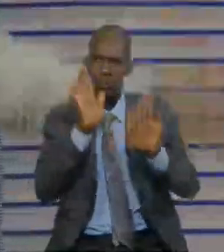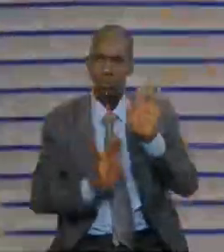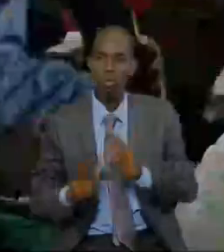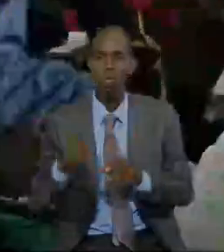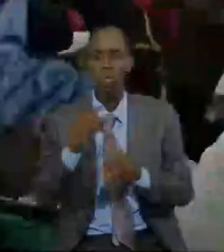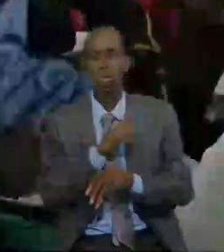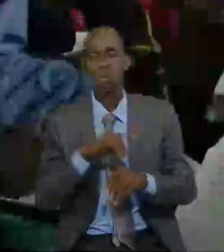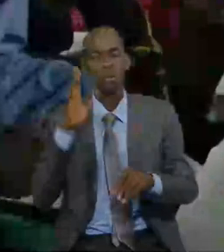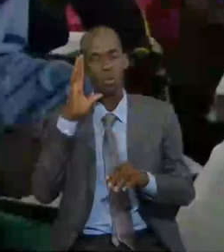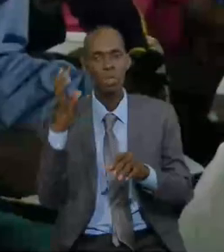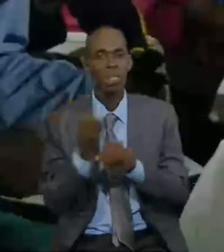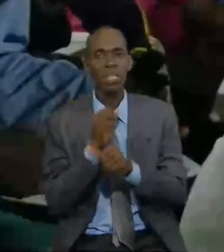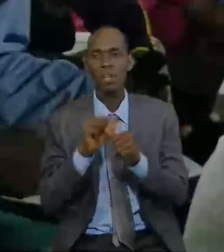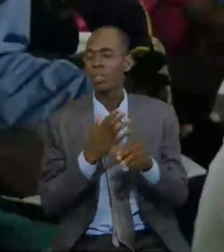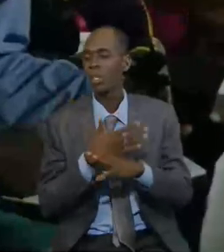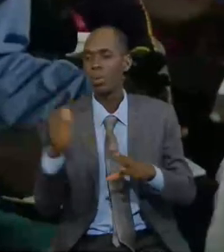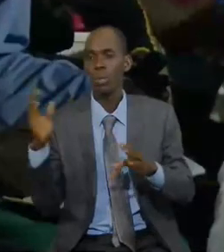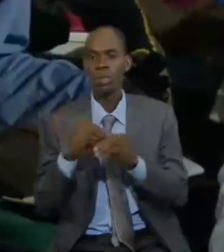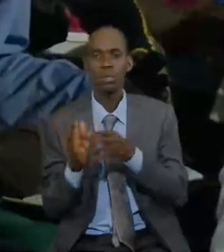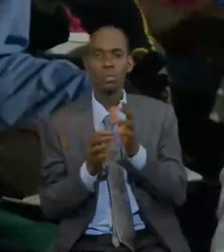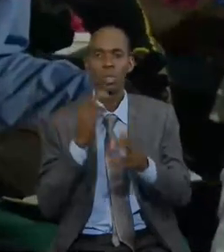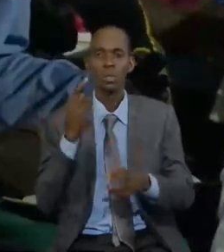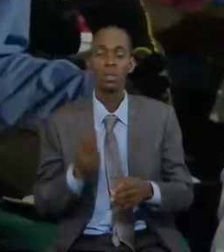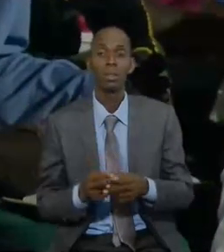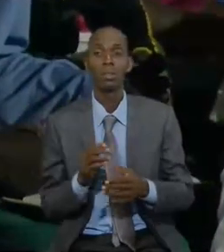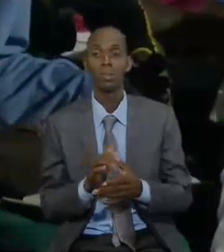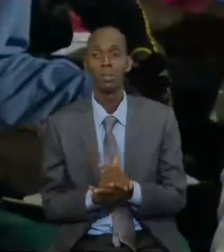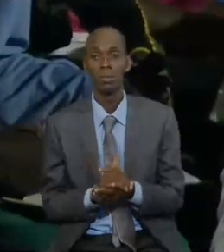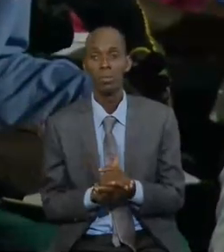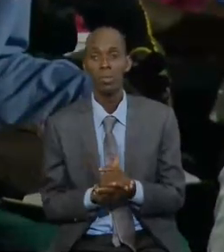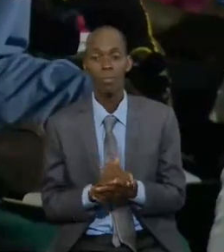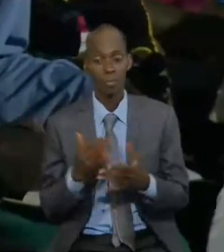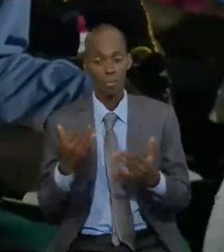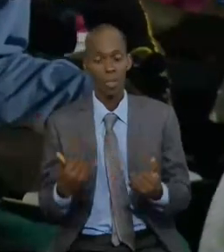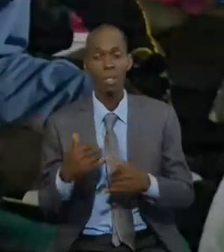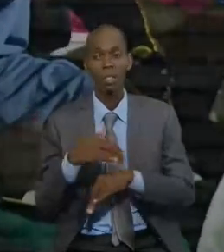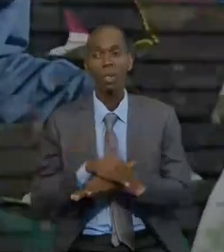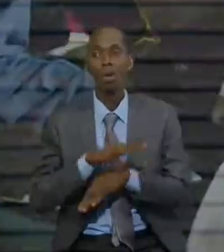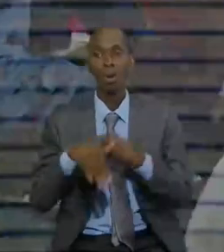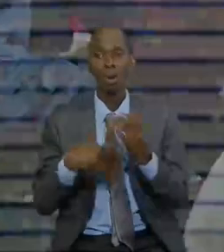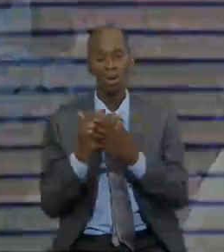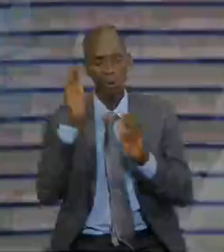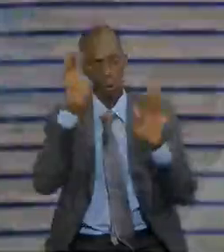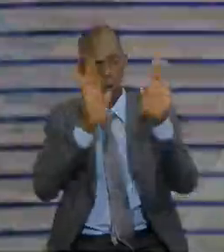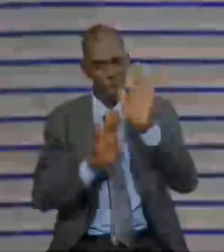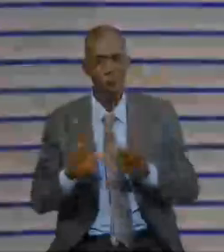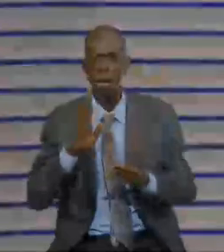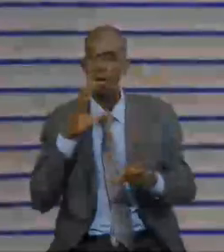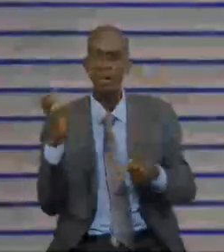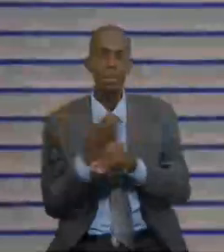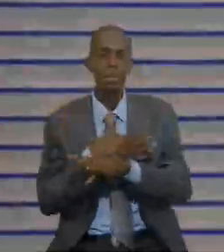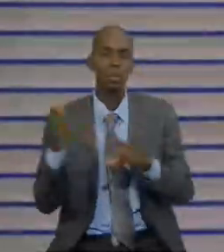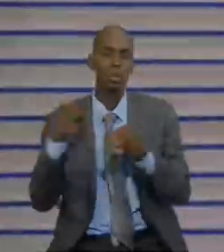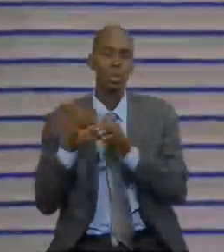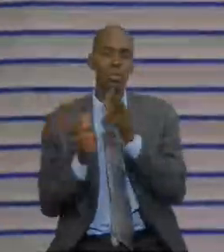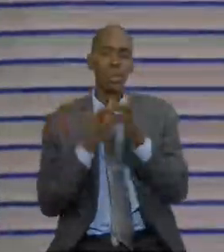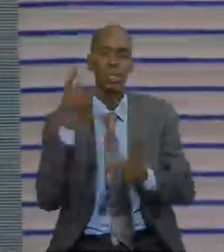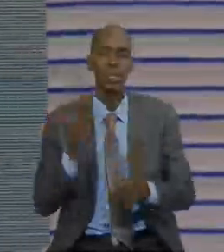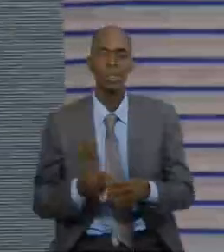et tout ce qui cause les troubles les troubles les troubles je vais les enlever et tout est problème sont